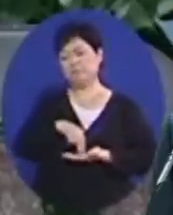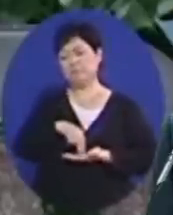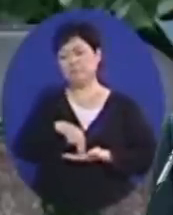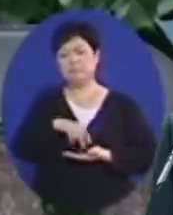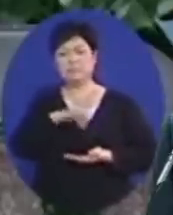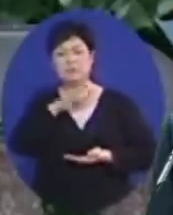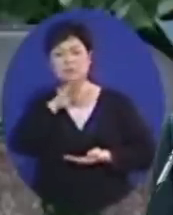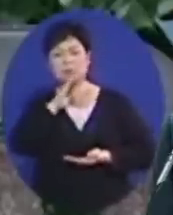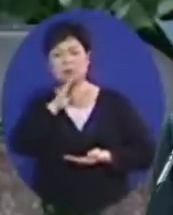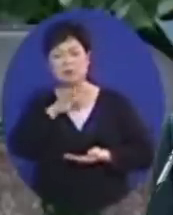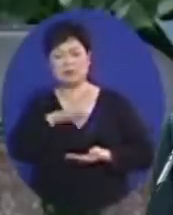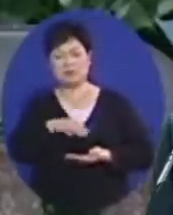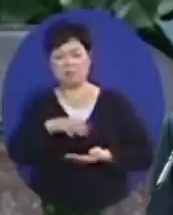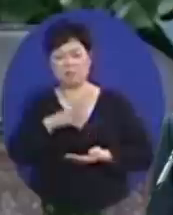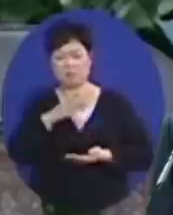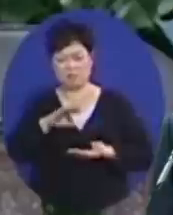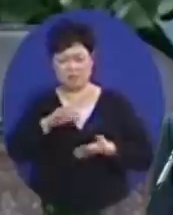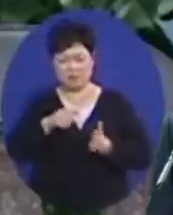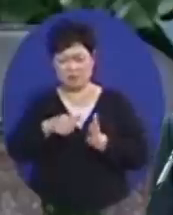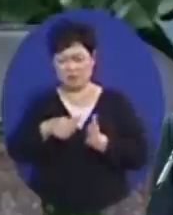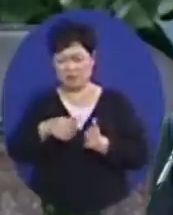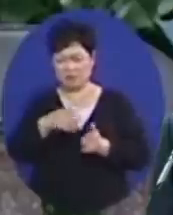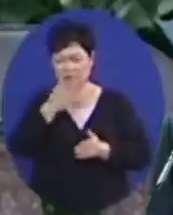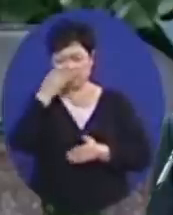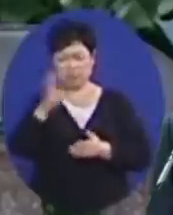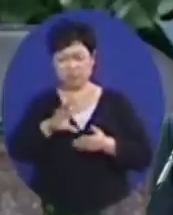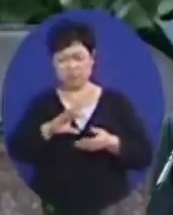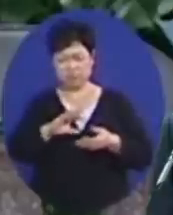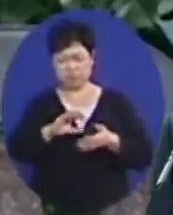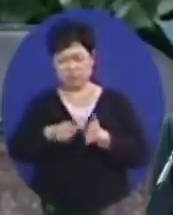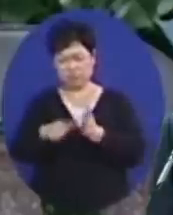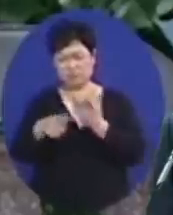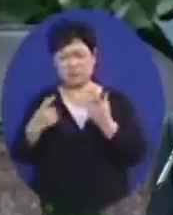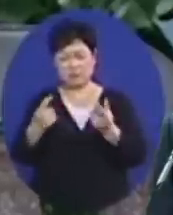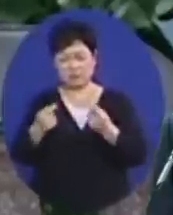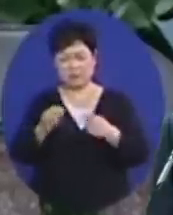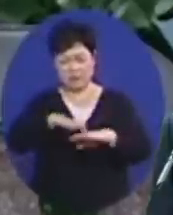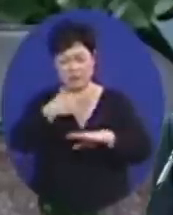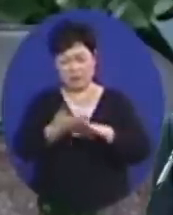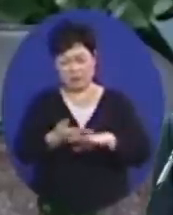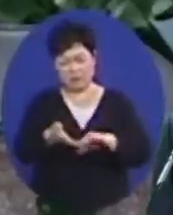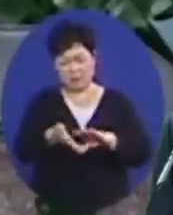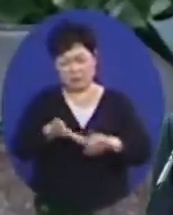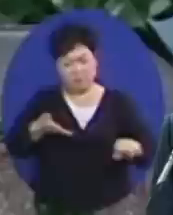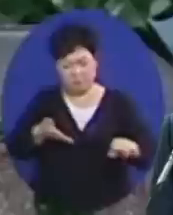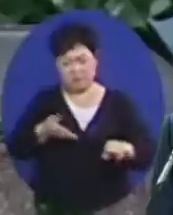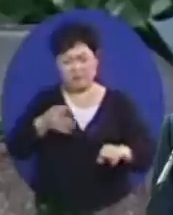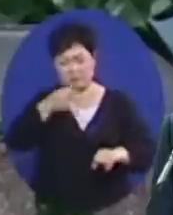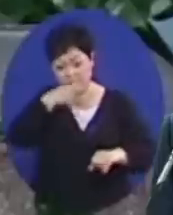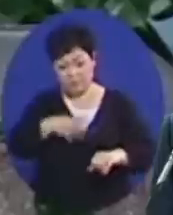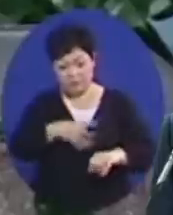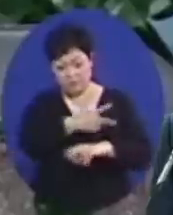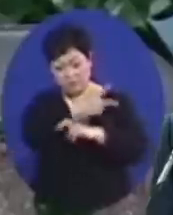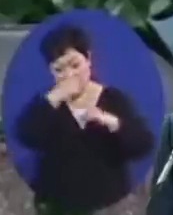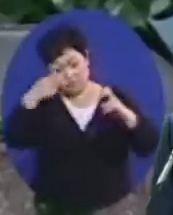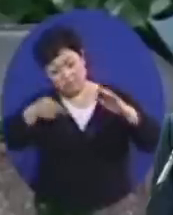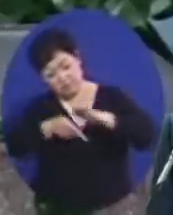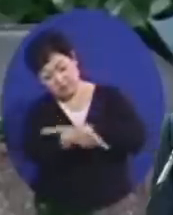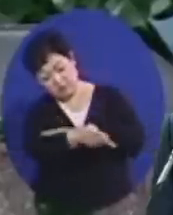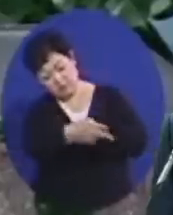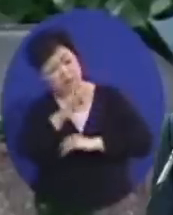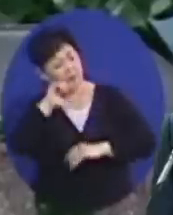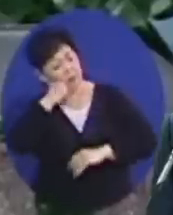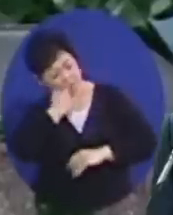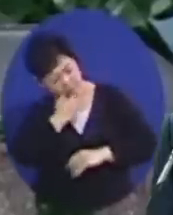폐물이야. 옷 입기가 얼마나 힘이 들고 양말 벗고 신기기도 얼마나 힘이 들고 잠자리에 들어가 눕기도 얼마나